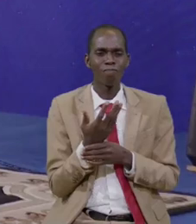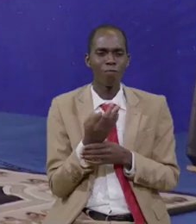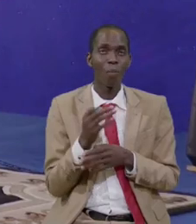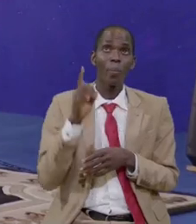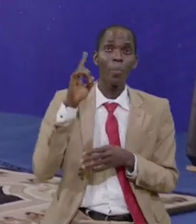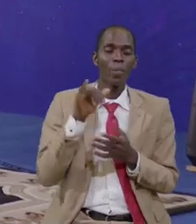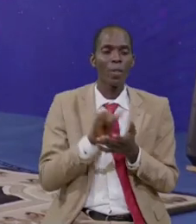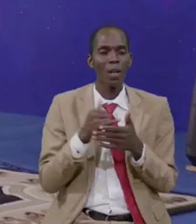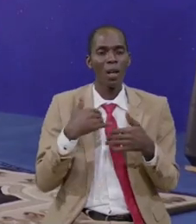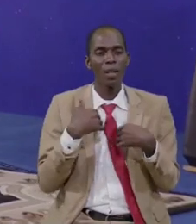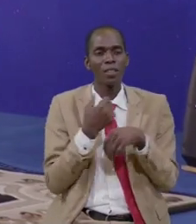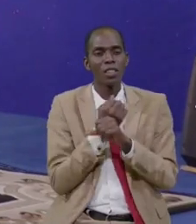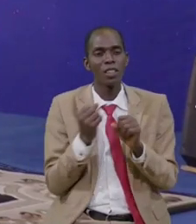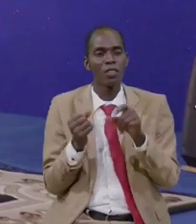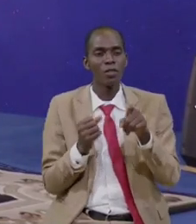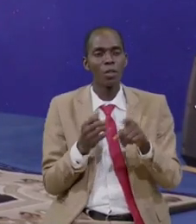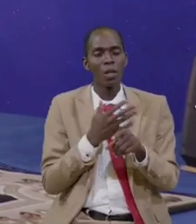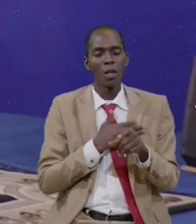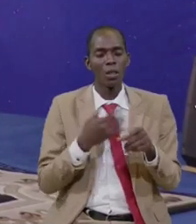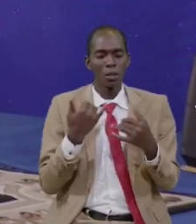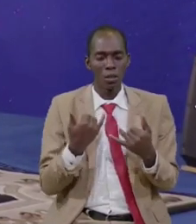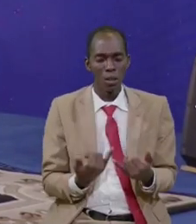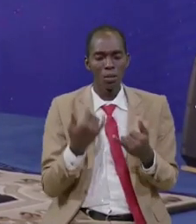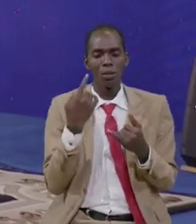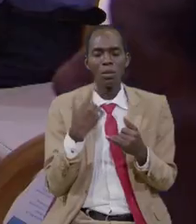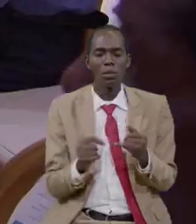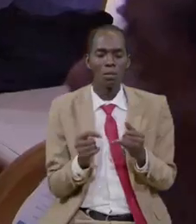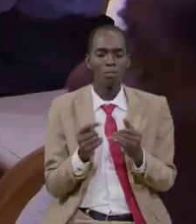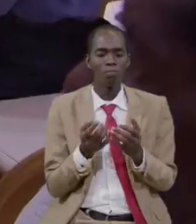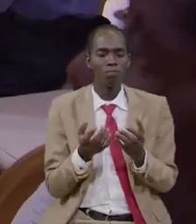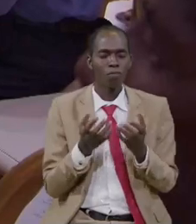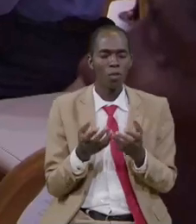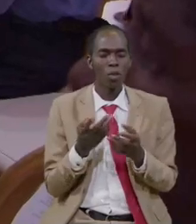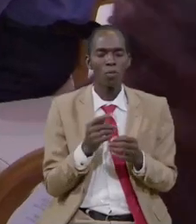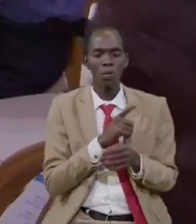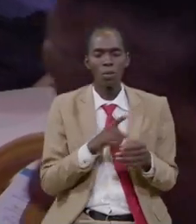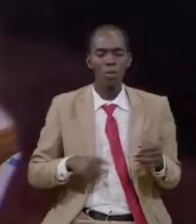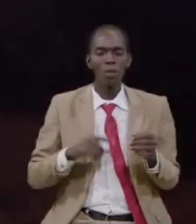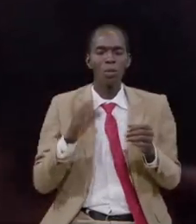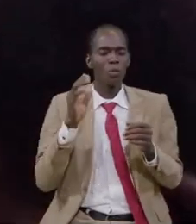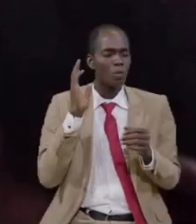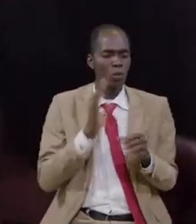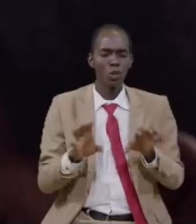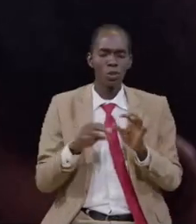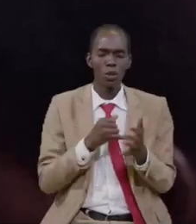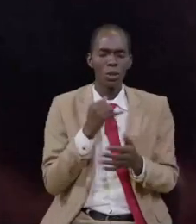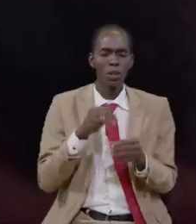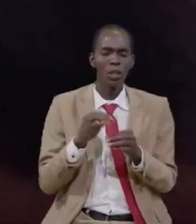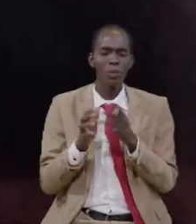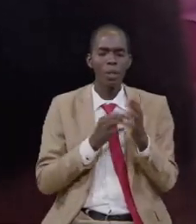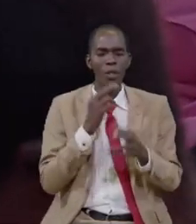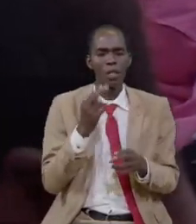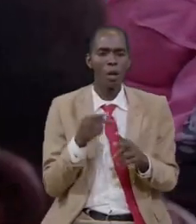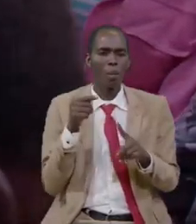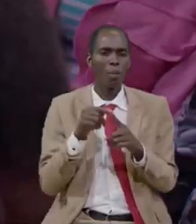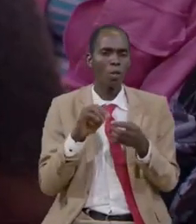et maintenant le zèle du Seigneur l'accomplira au nom de Jésus. Passons maintenant